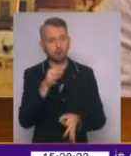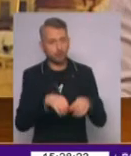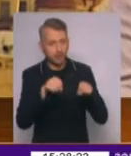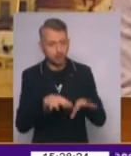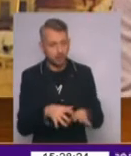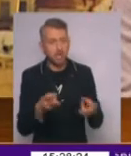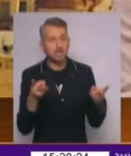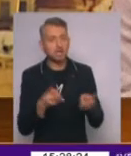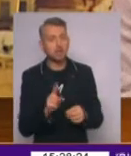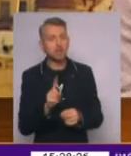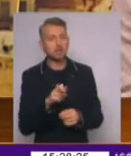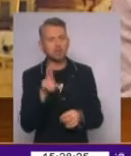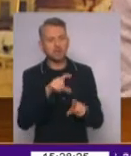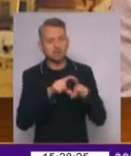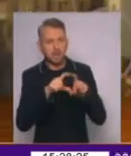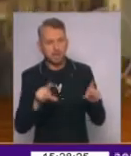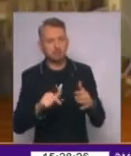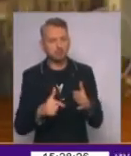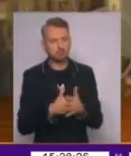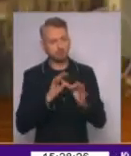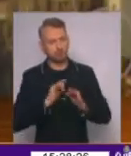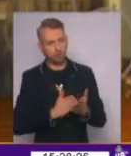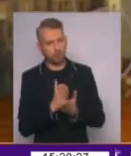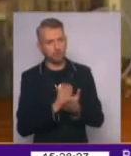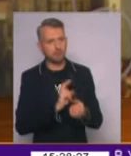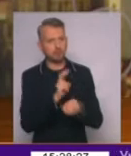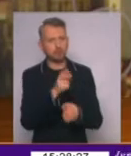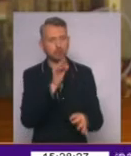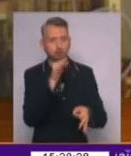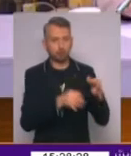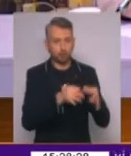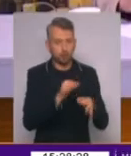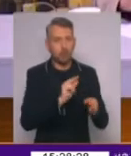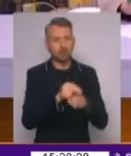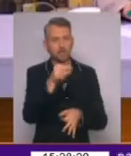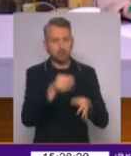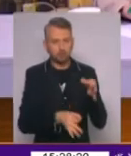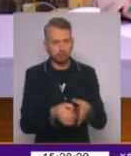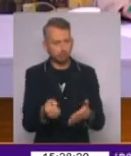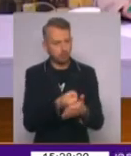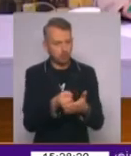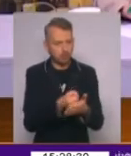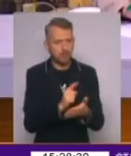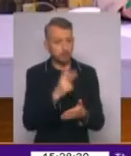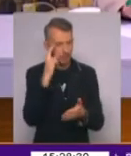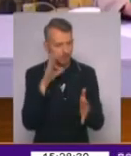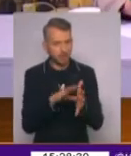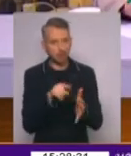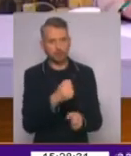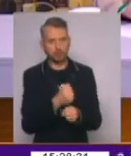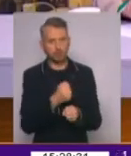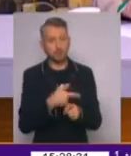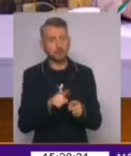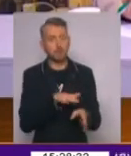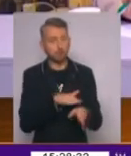треба, щоб департамент, знову ж таки, чиновники пішли до суду і через суд домоглися щоб «Київенерго» це зробило. Це є